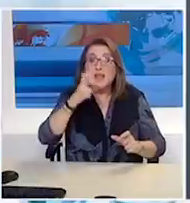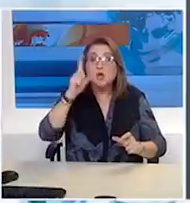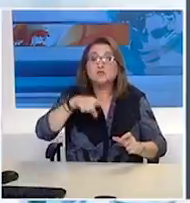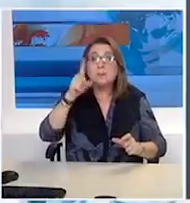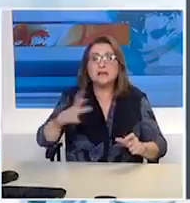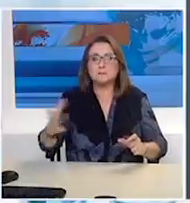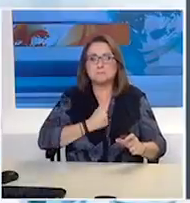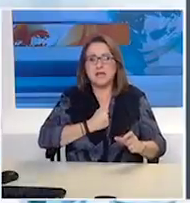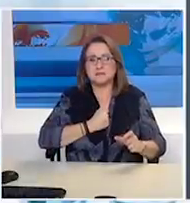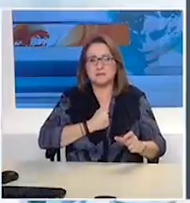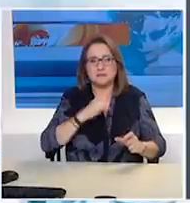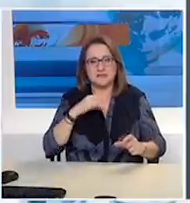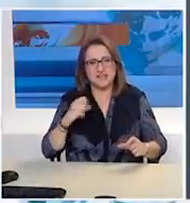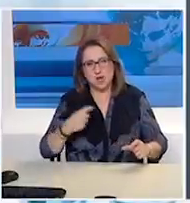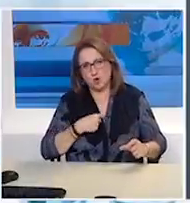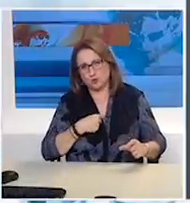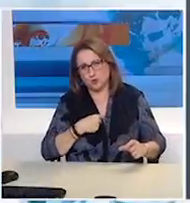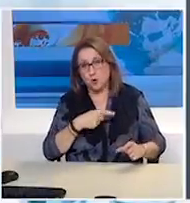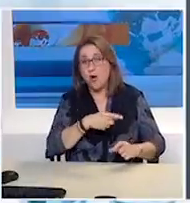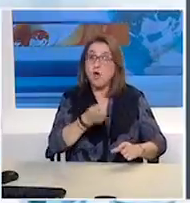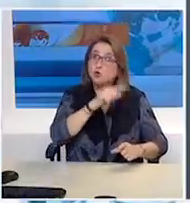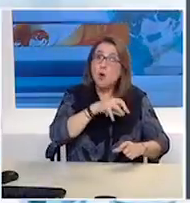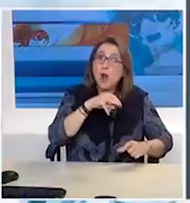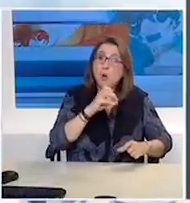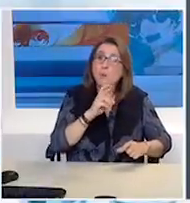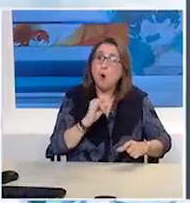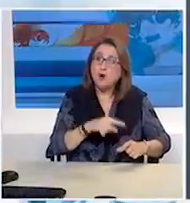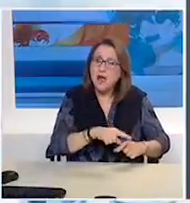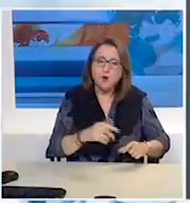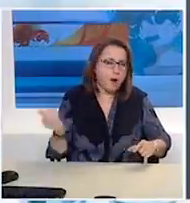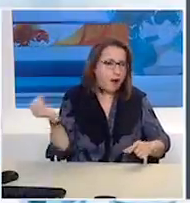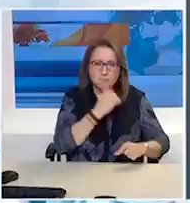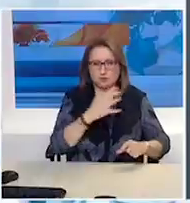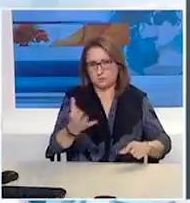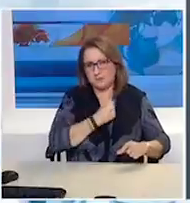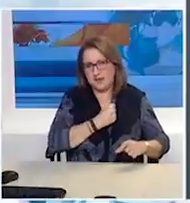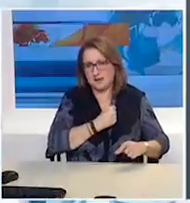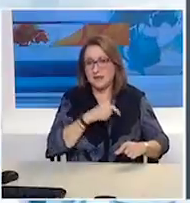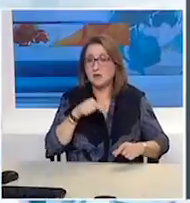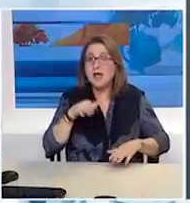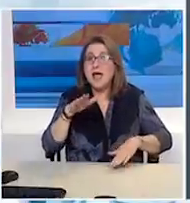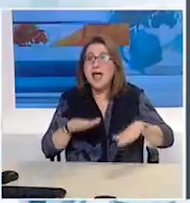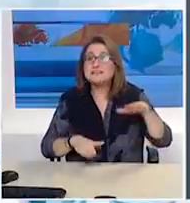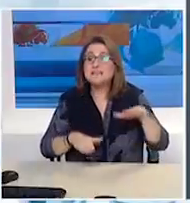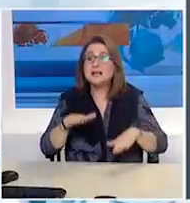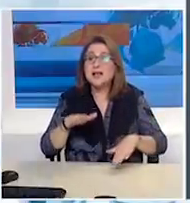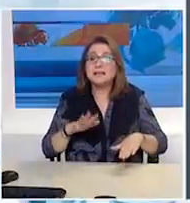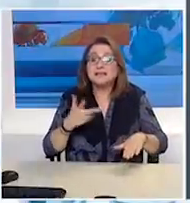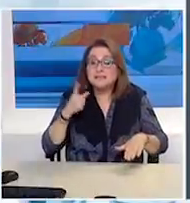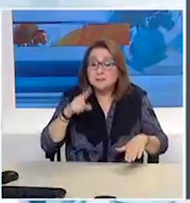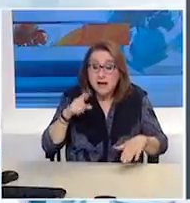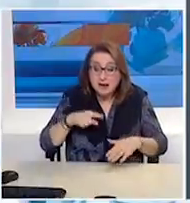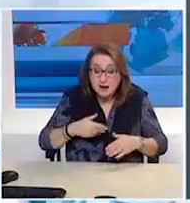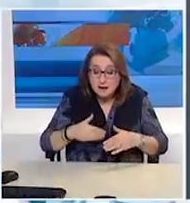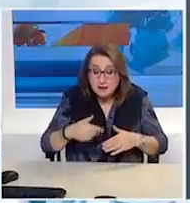ένα τεστ αντισωμάτων, η οποία εξαρτάται από την ημέρα της ίωσης στην οποία βρίσκομαι, εξαρτάται από την ποιότητα του τεστ. Θα